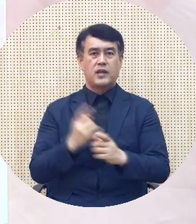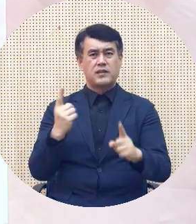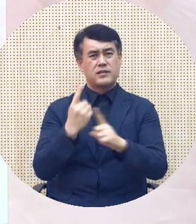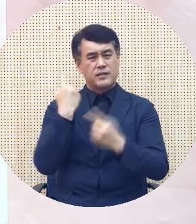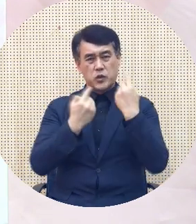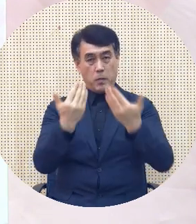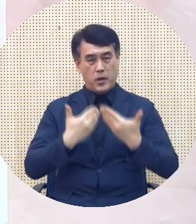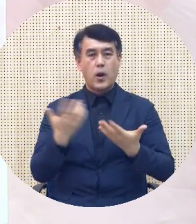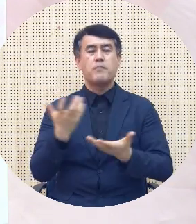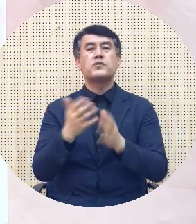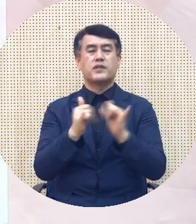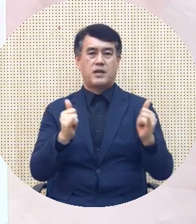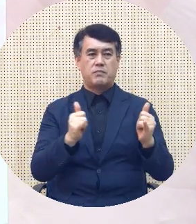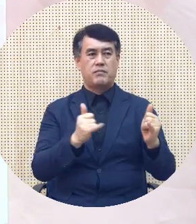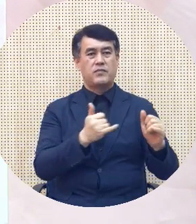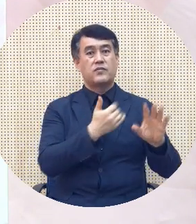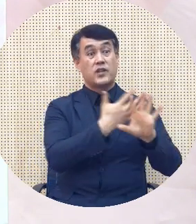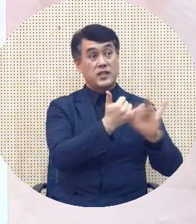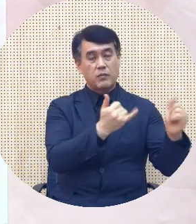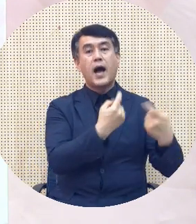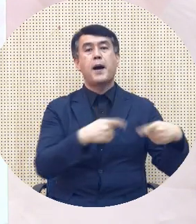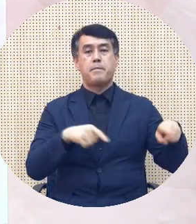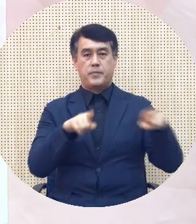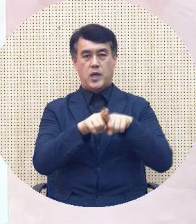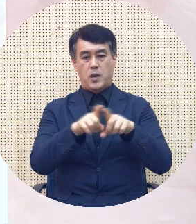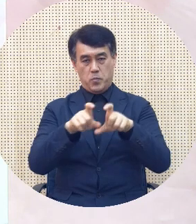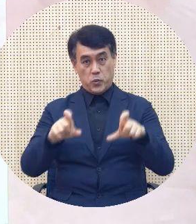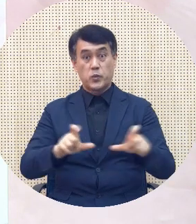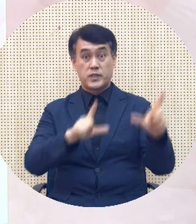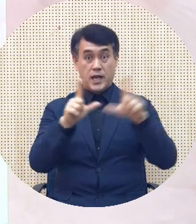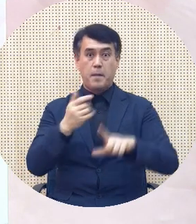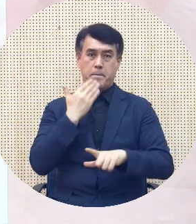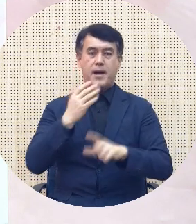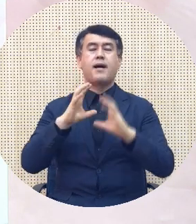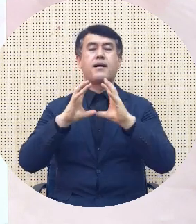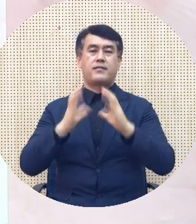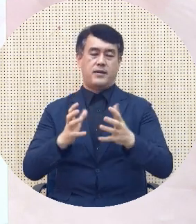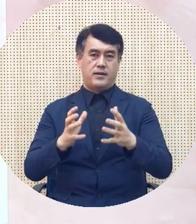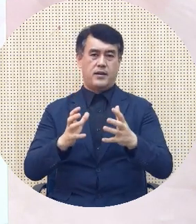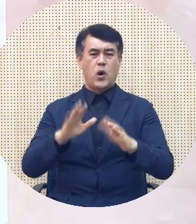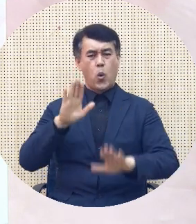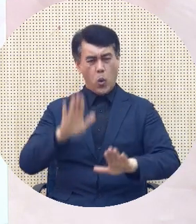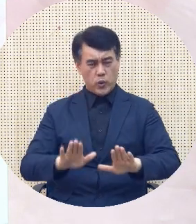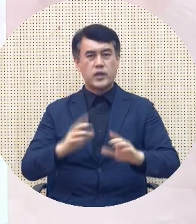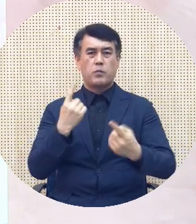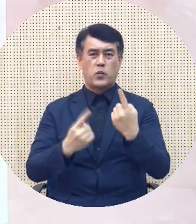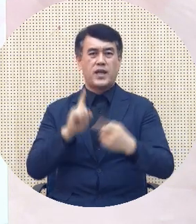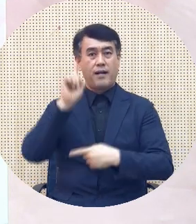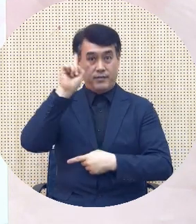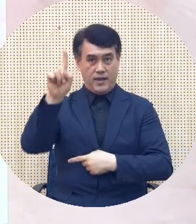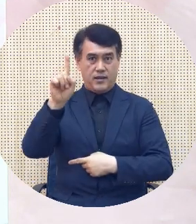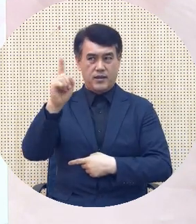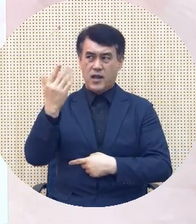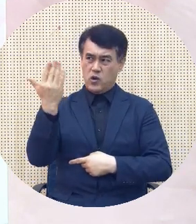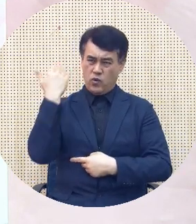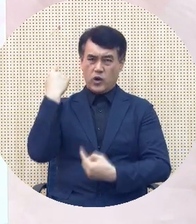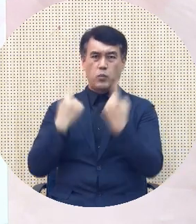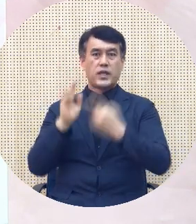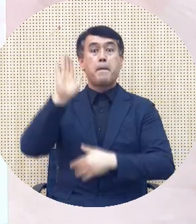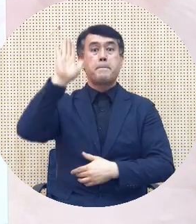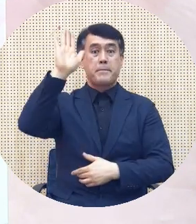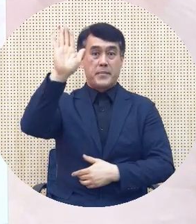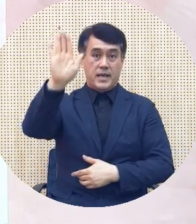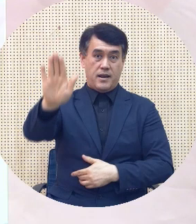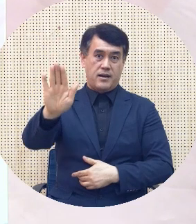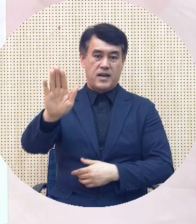아픈 사람들이 남들과 더불어 평범하게 살아갈 수 있는 나라, 오늘보단 내일이 과거보단 미래가